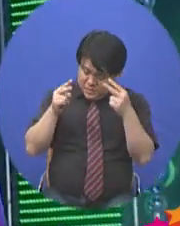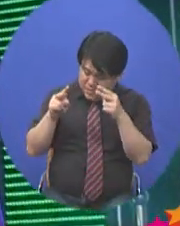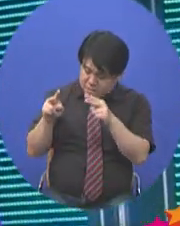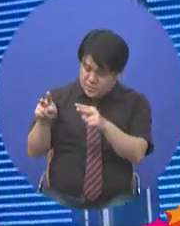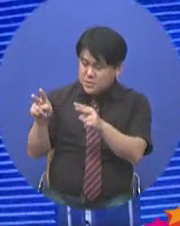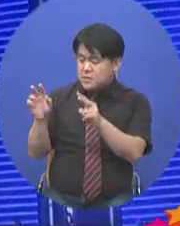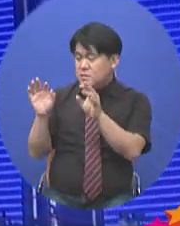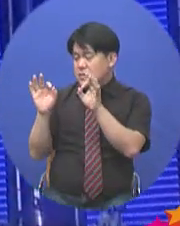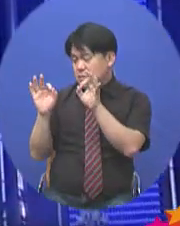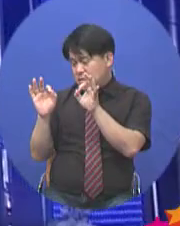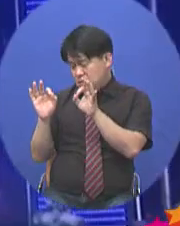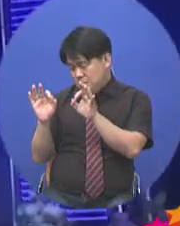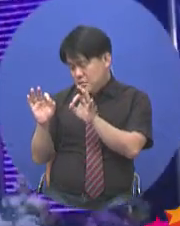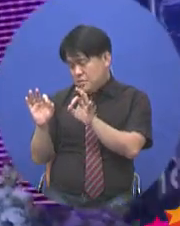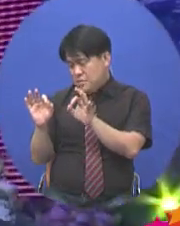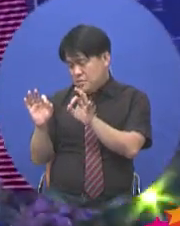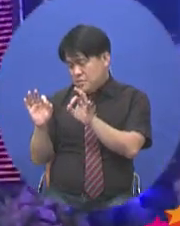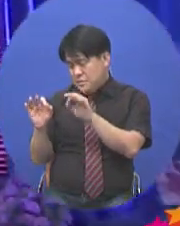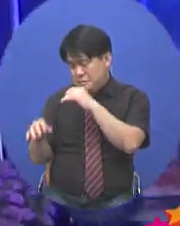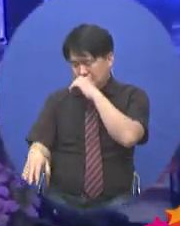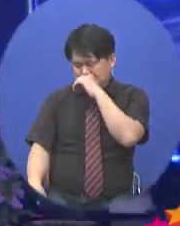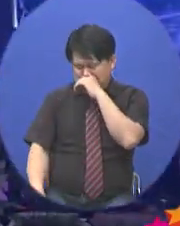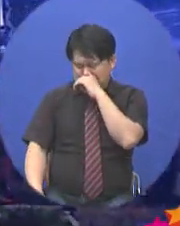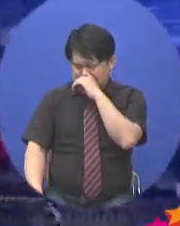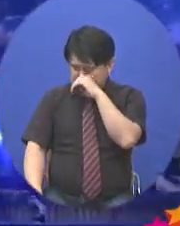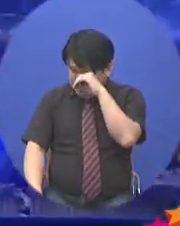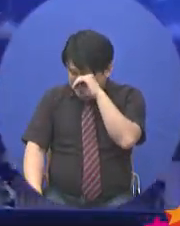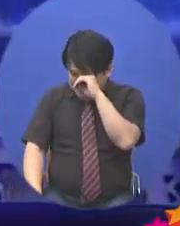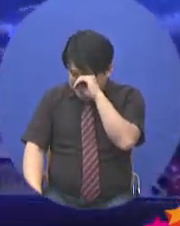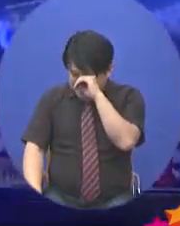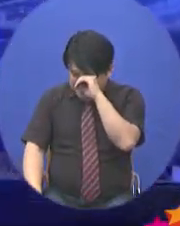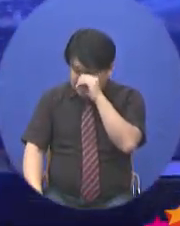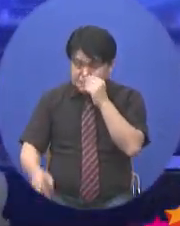자식은 바라보며